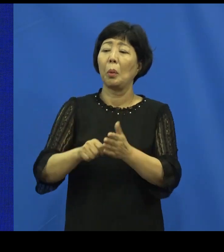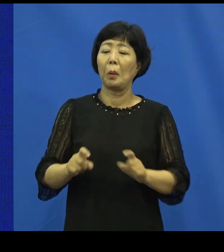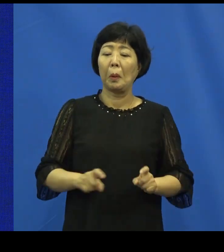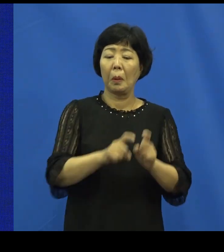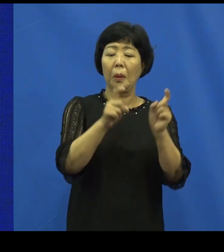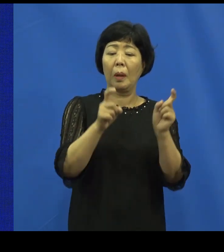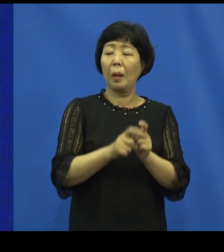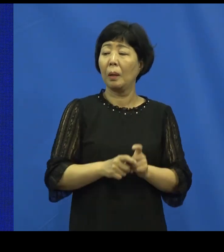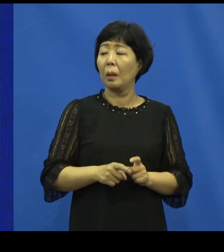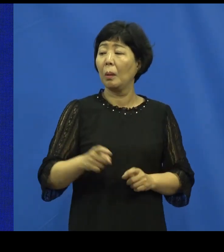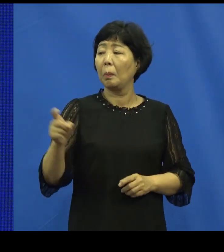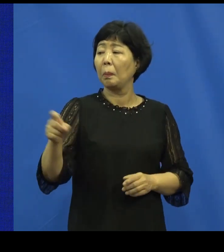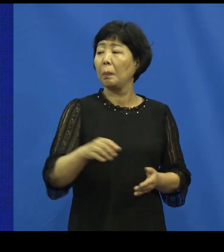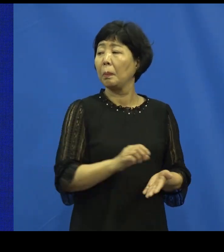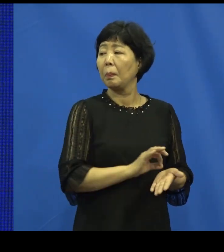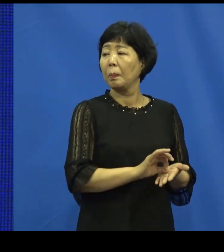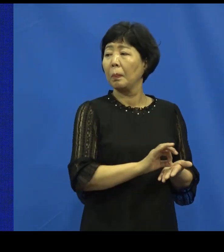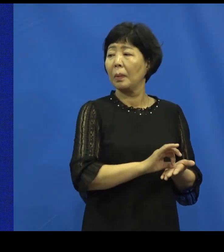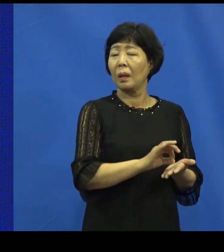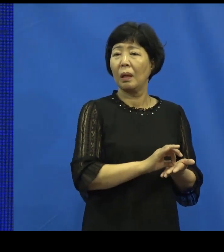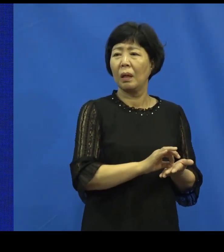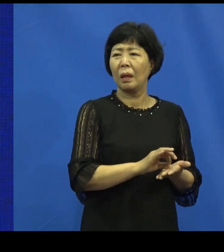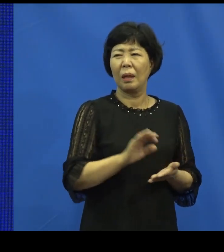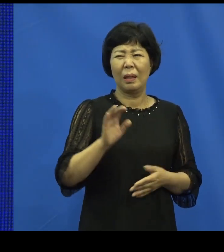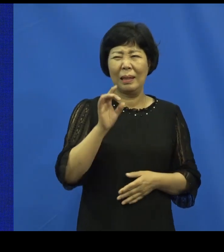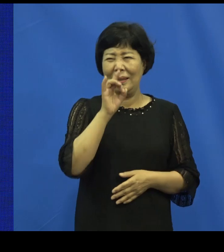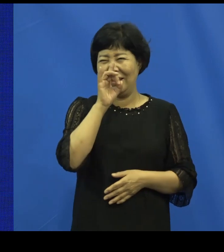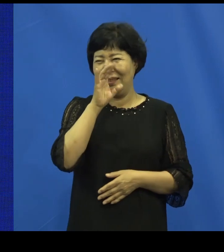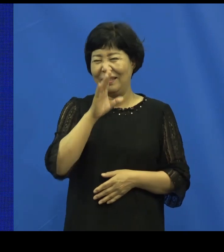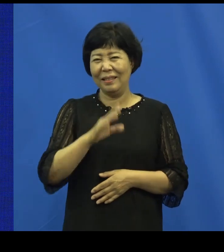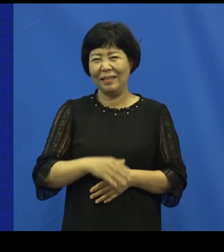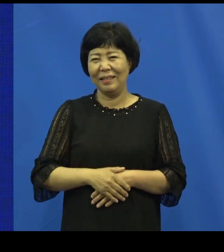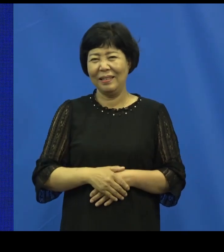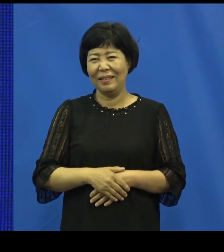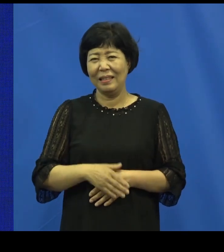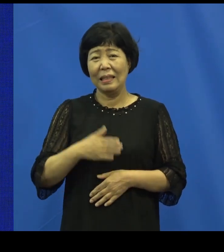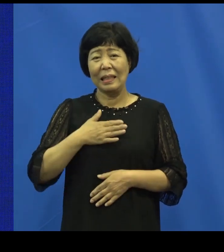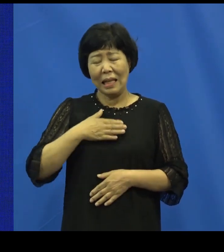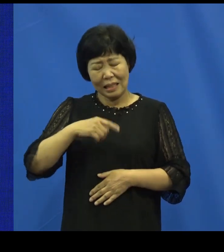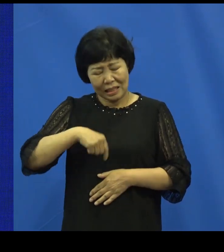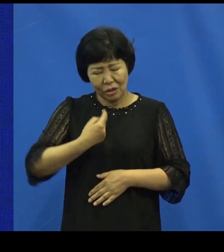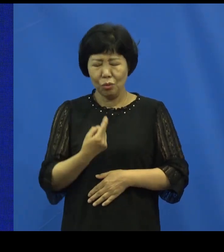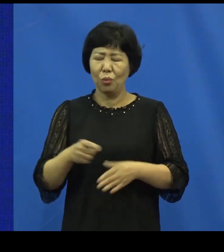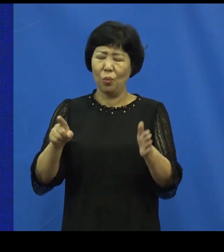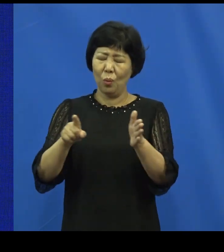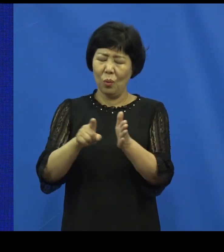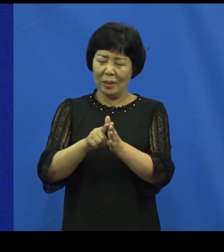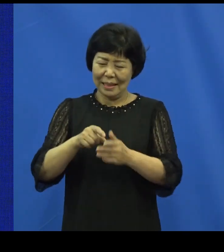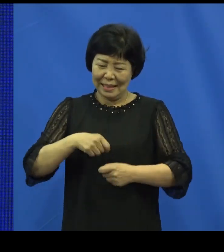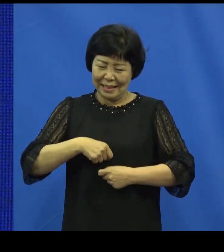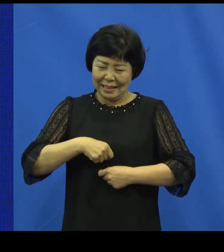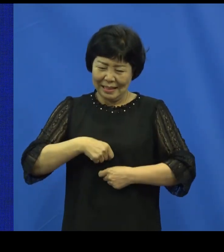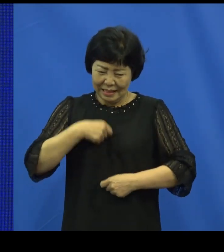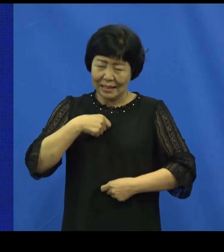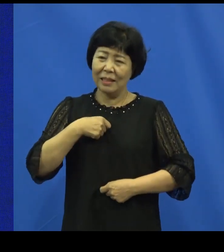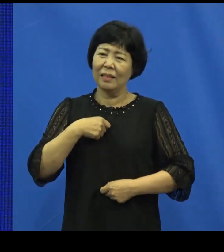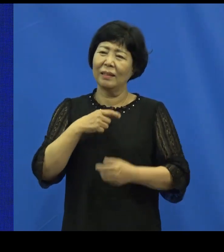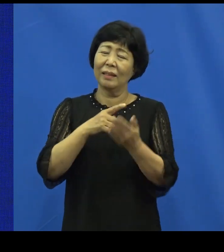것. 작은 것 같지만 자기 자신을 신실하게 지켜내는 이런 인테그리티는 쉬운 게 아니에요.